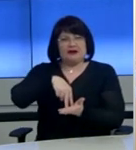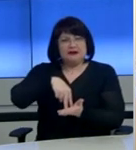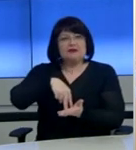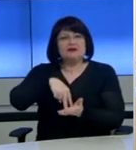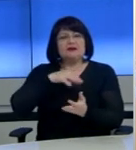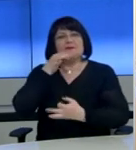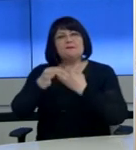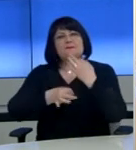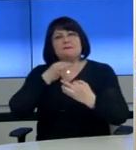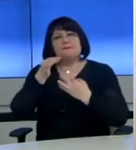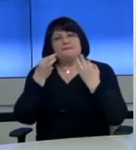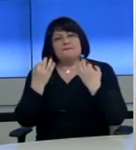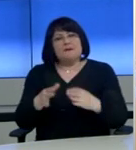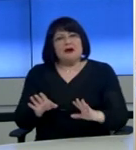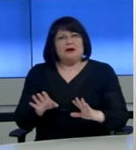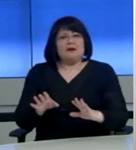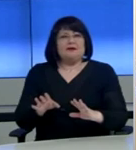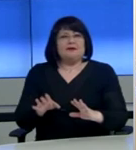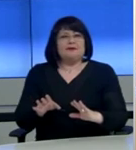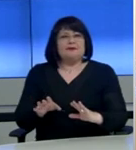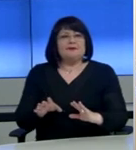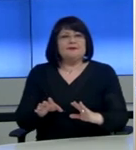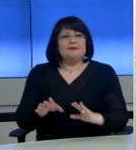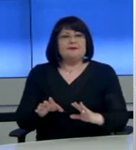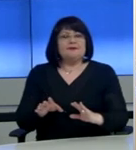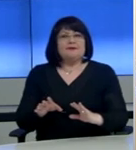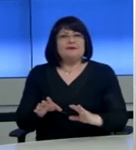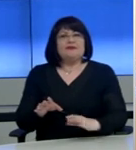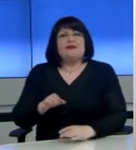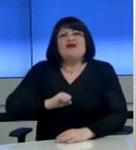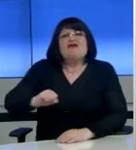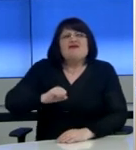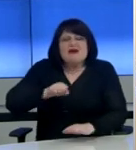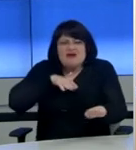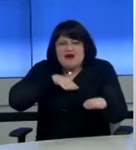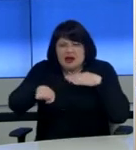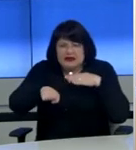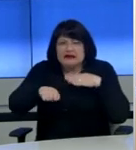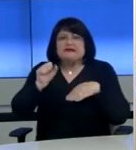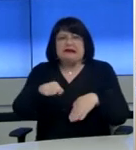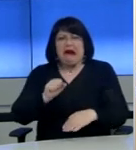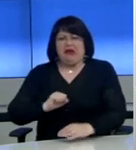είχα αναφερθεί στον πιο δειλό ρεβασισμό στην ιστορία,